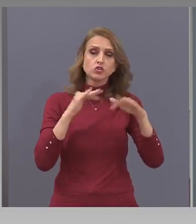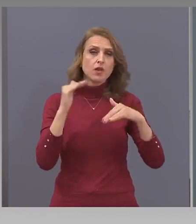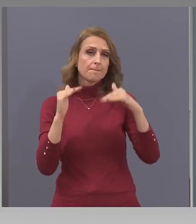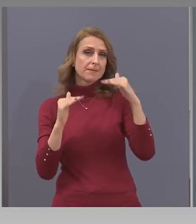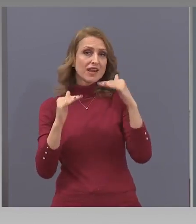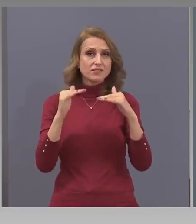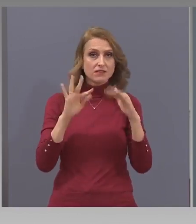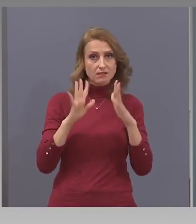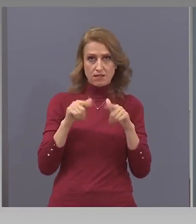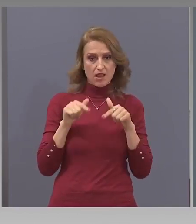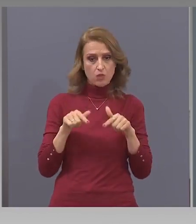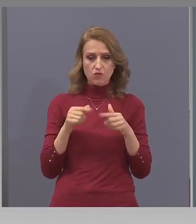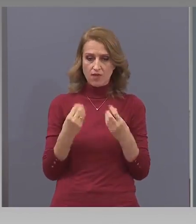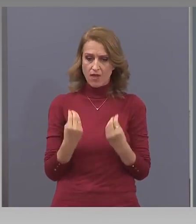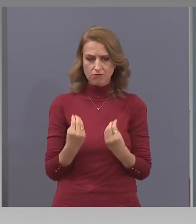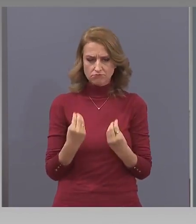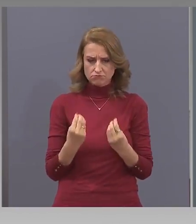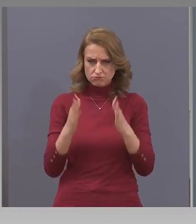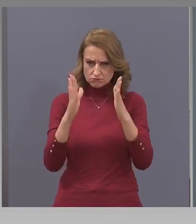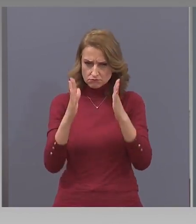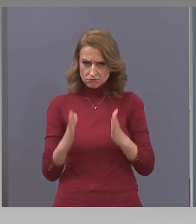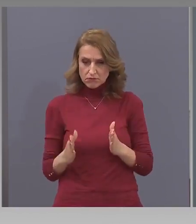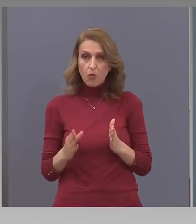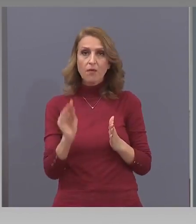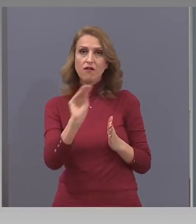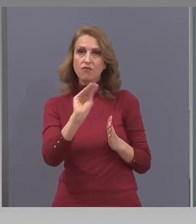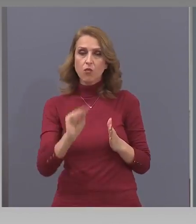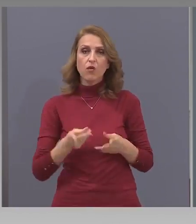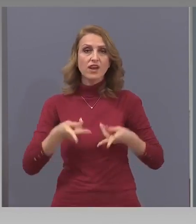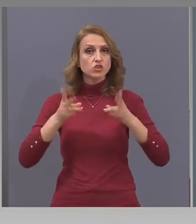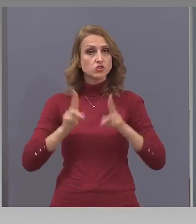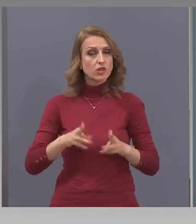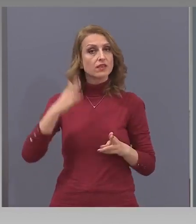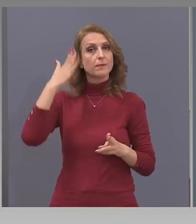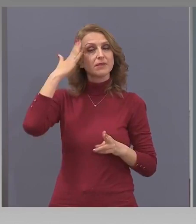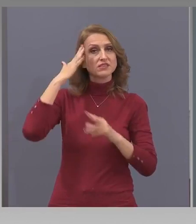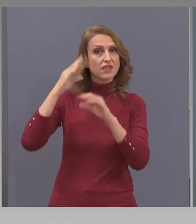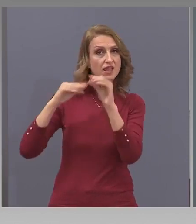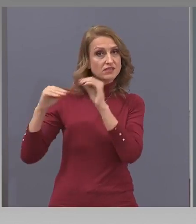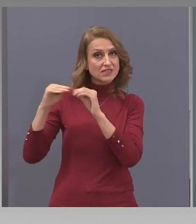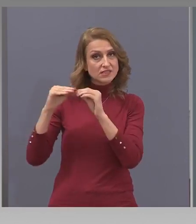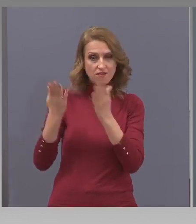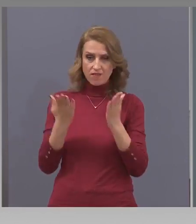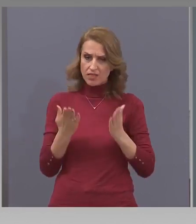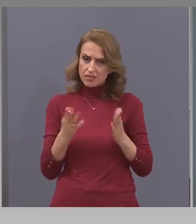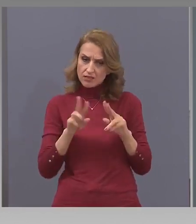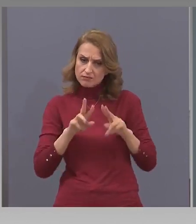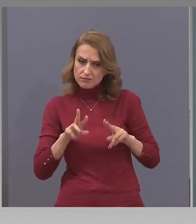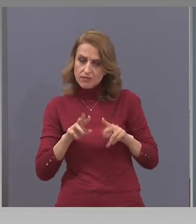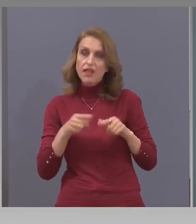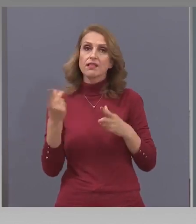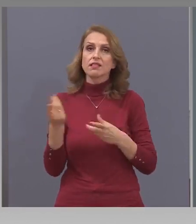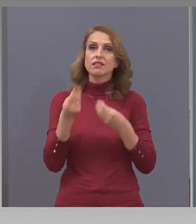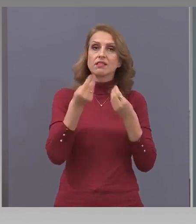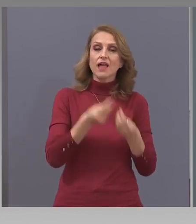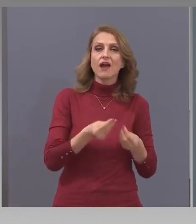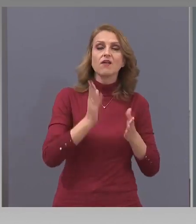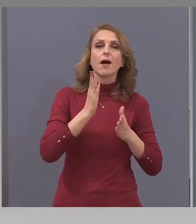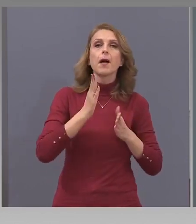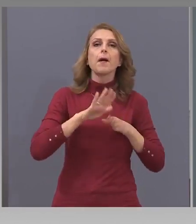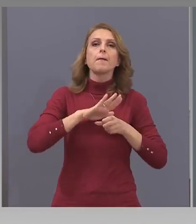формализирано политическо решение като решение на Министерски съвет, за да й даде пълномощията да изпрати